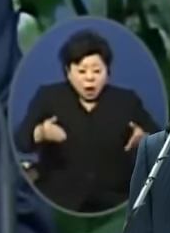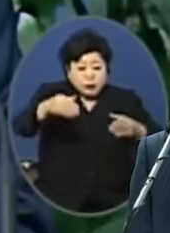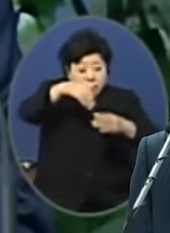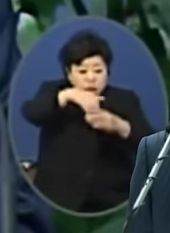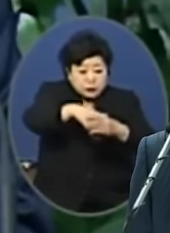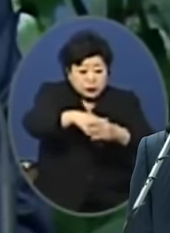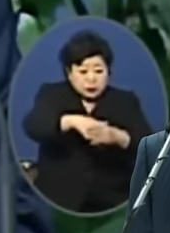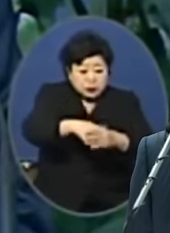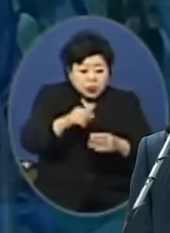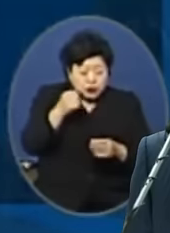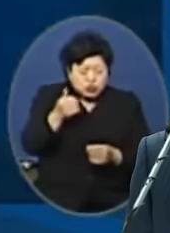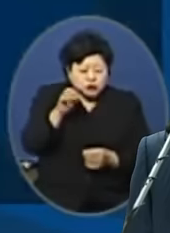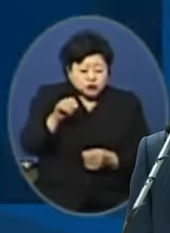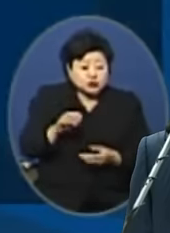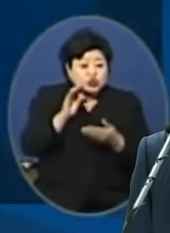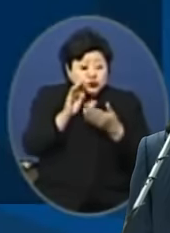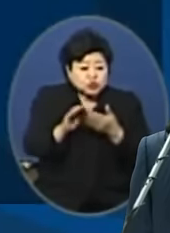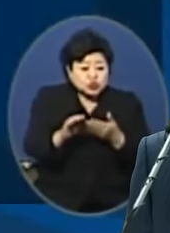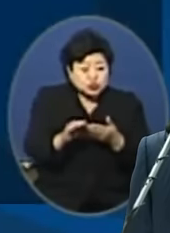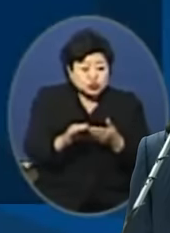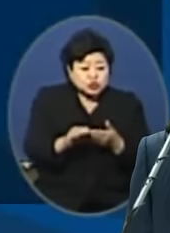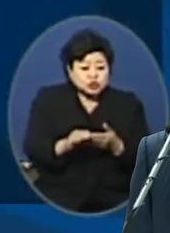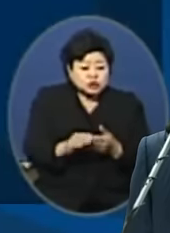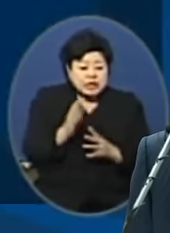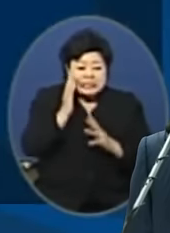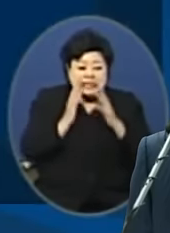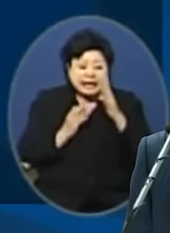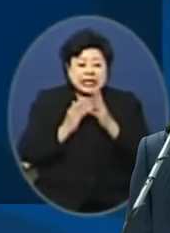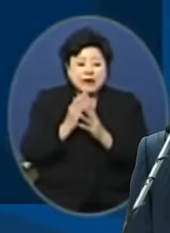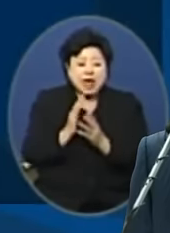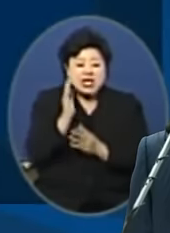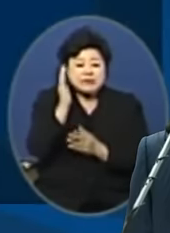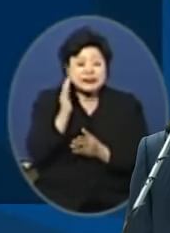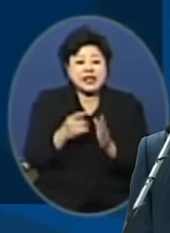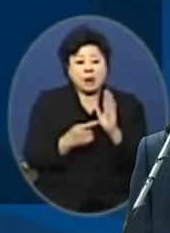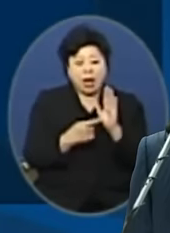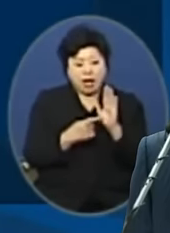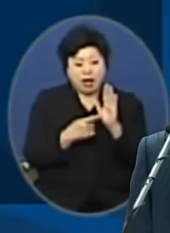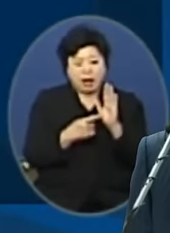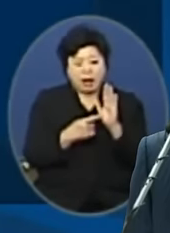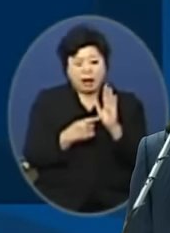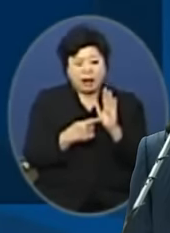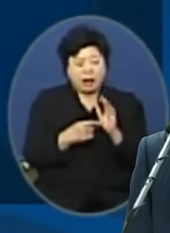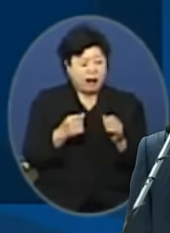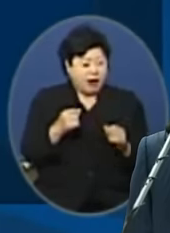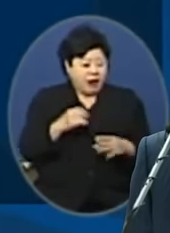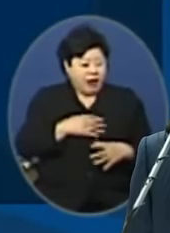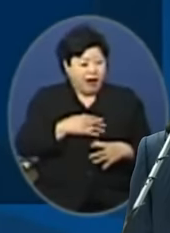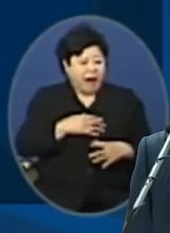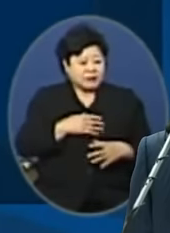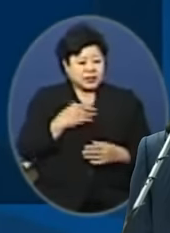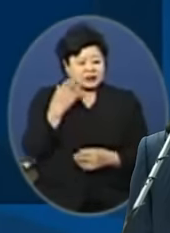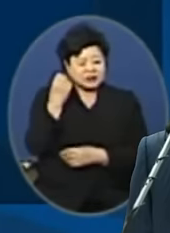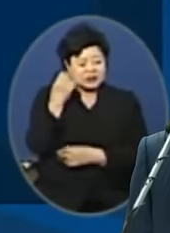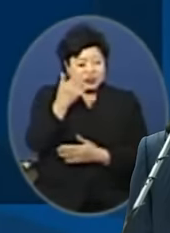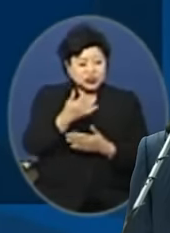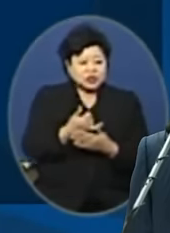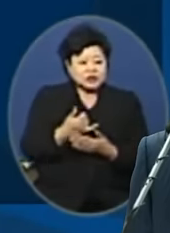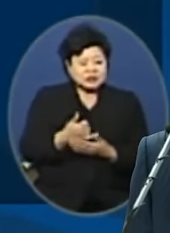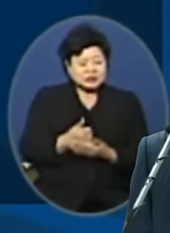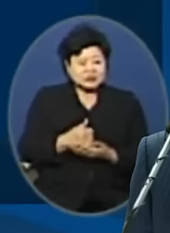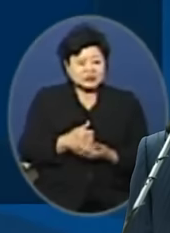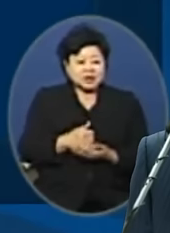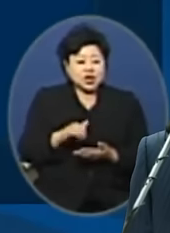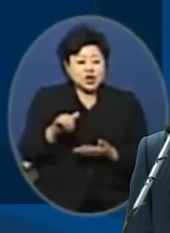심었더니 6주 후에 하나에서 삭시 나고 잎이 났다는 것입니다. 뉴욕타임스 인터넷판에 난